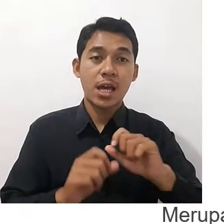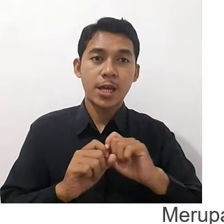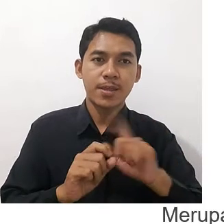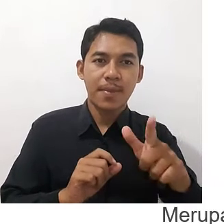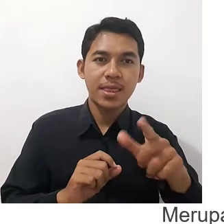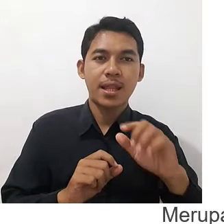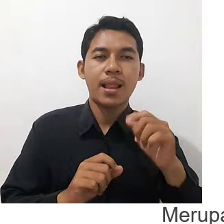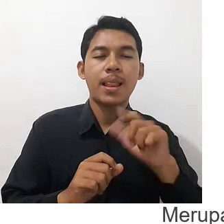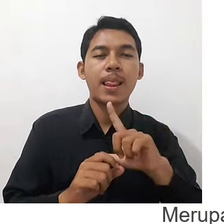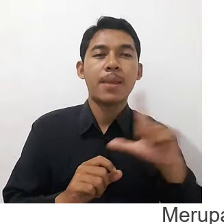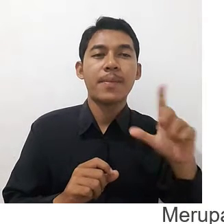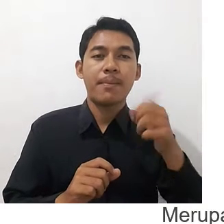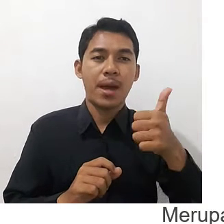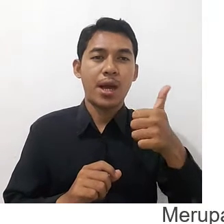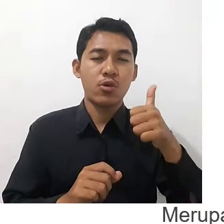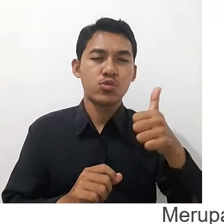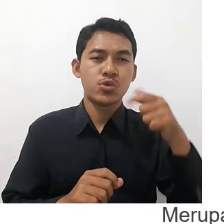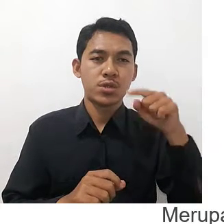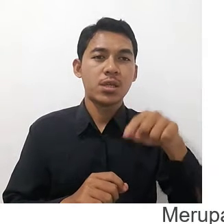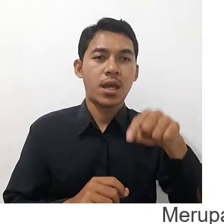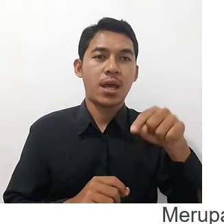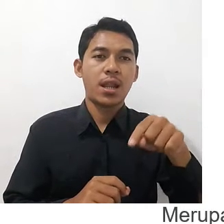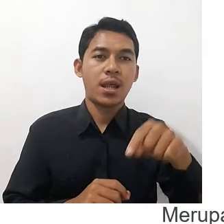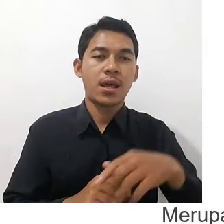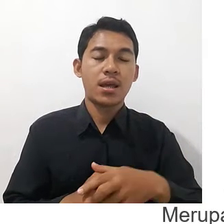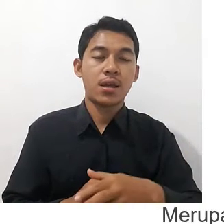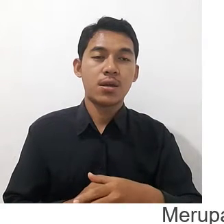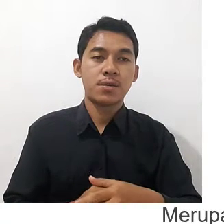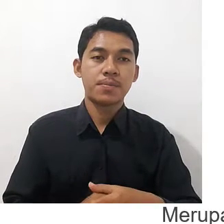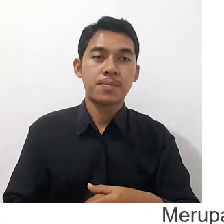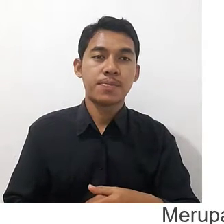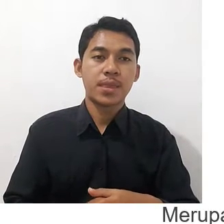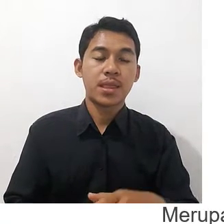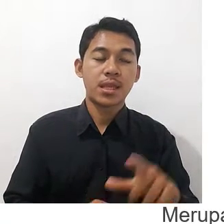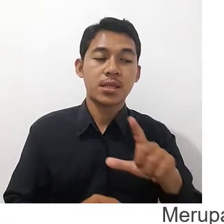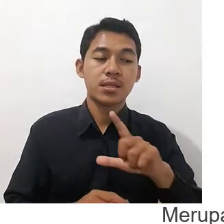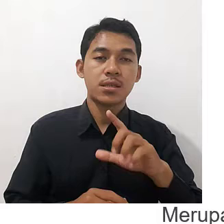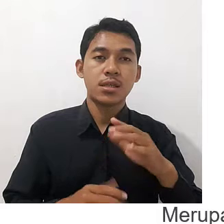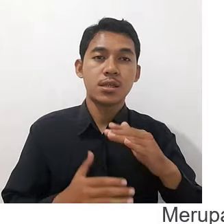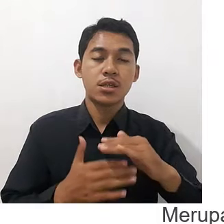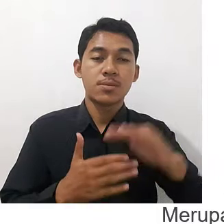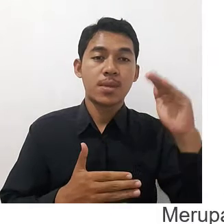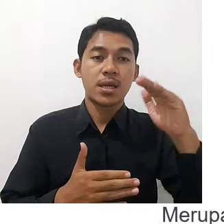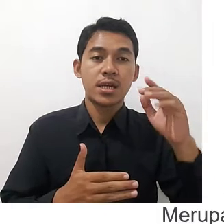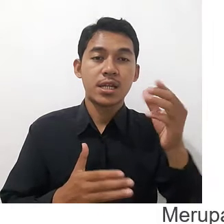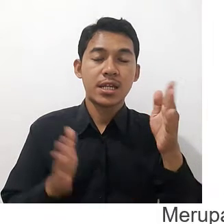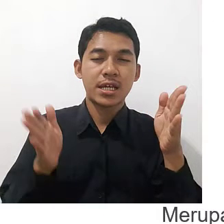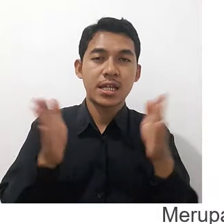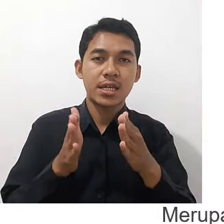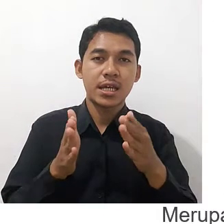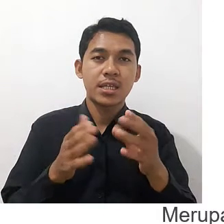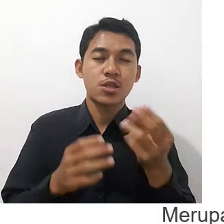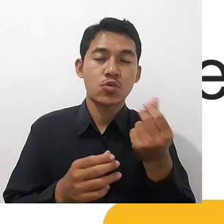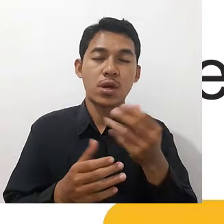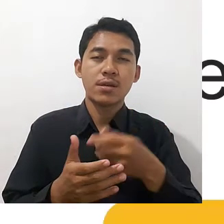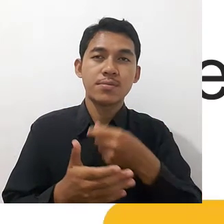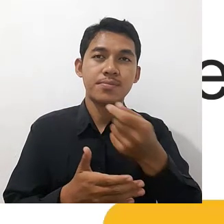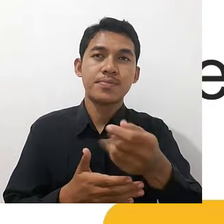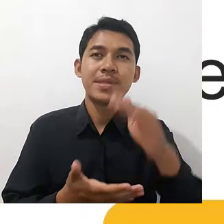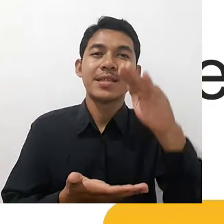Jadi digitalisasi itu kita bisa katakan semakin meringkas dan semakin murah itu, seperti